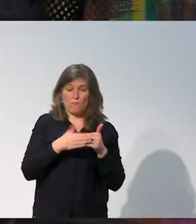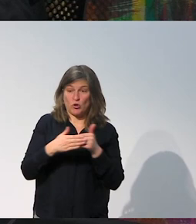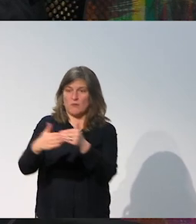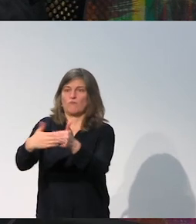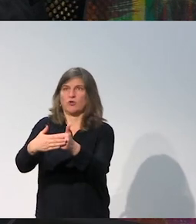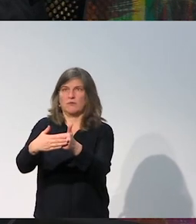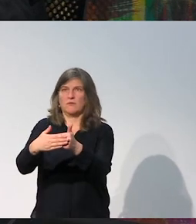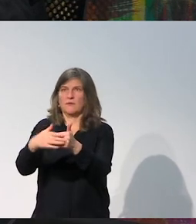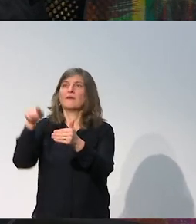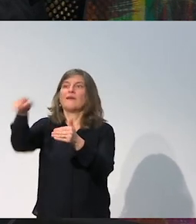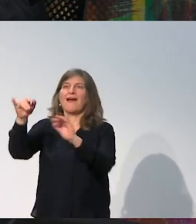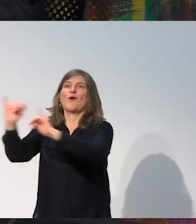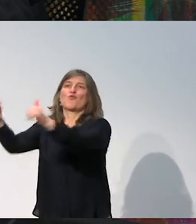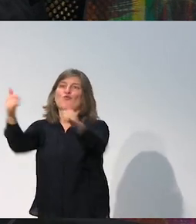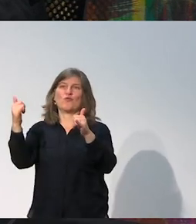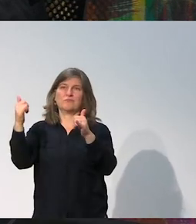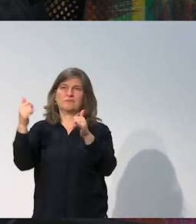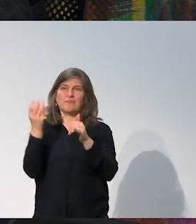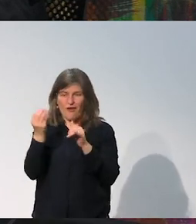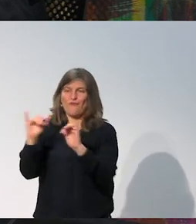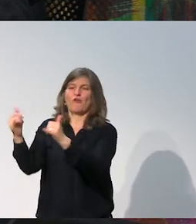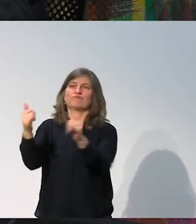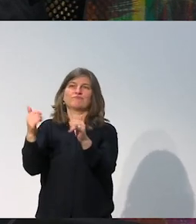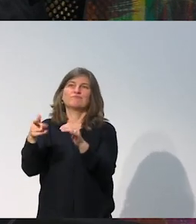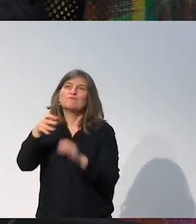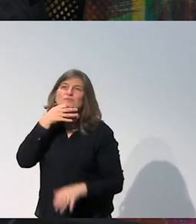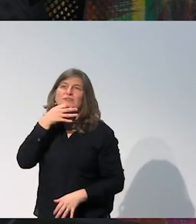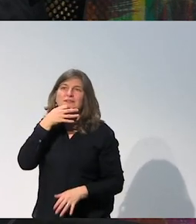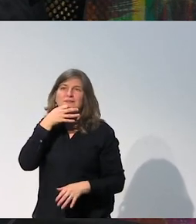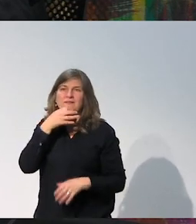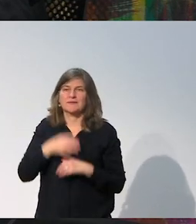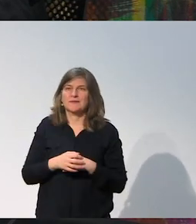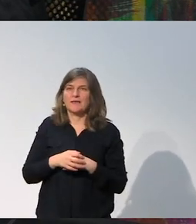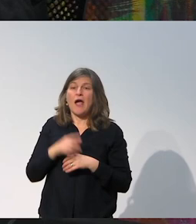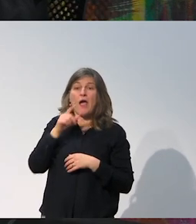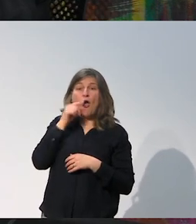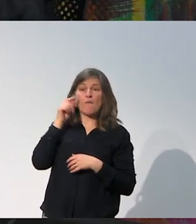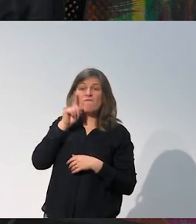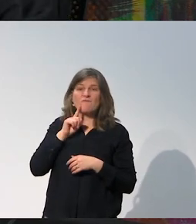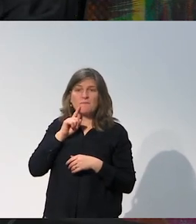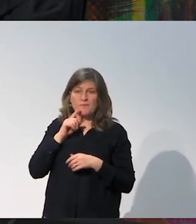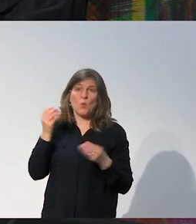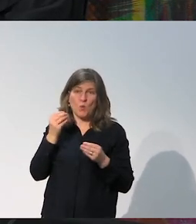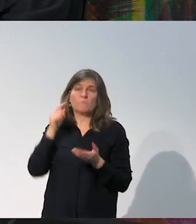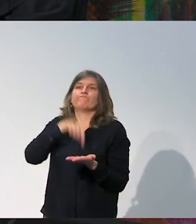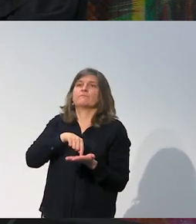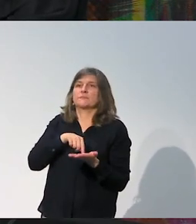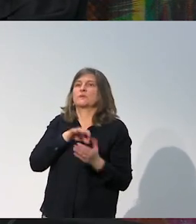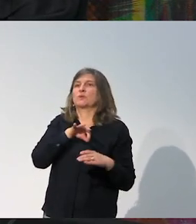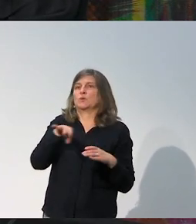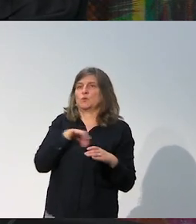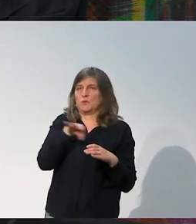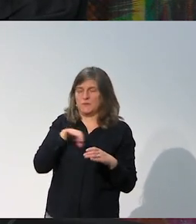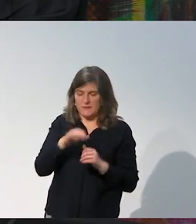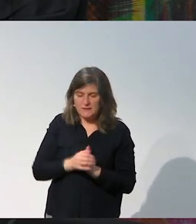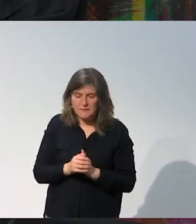cour où les enfants jouent et cet homme et cette femme vissés dans cette cuisine. Et